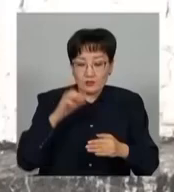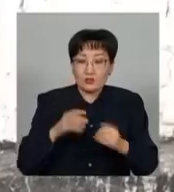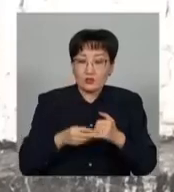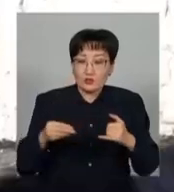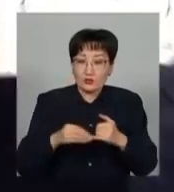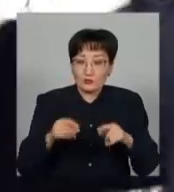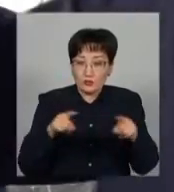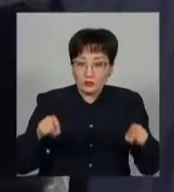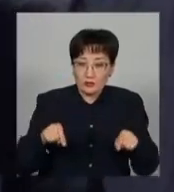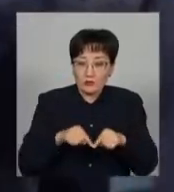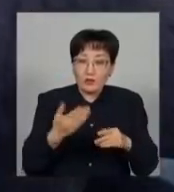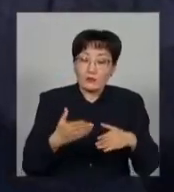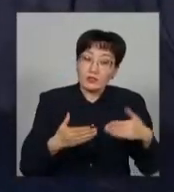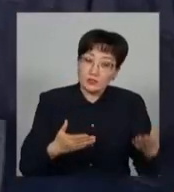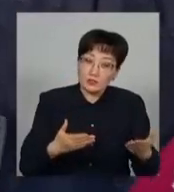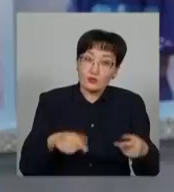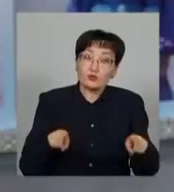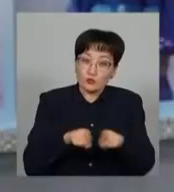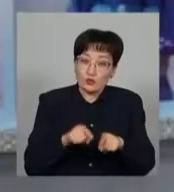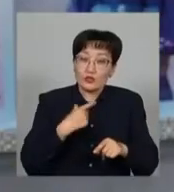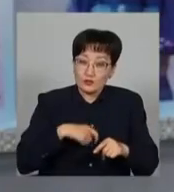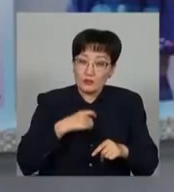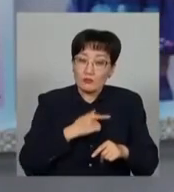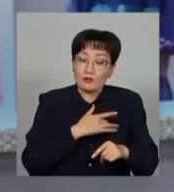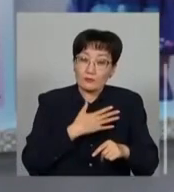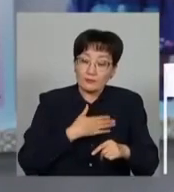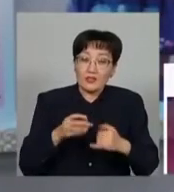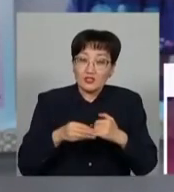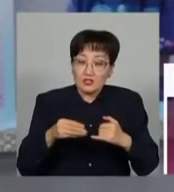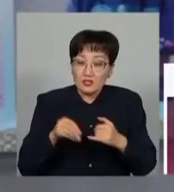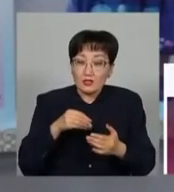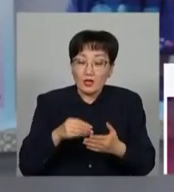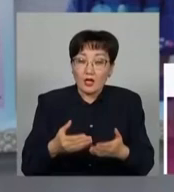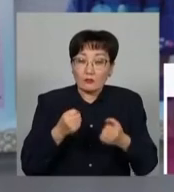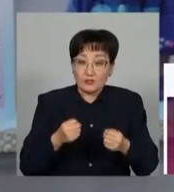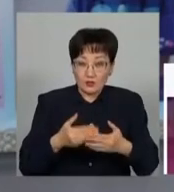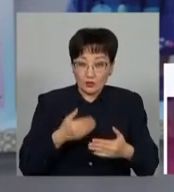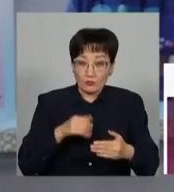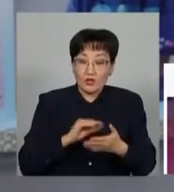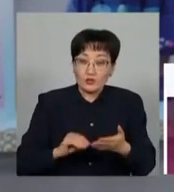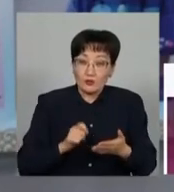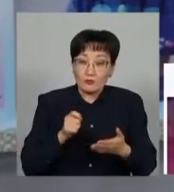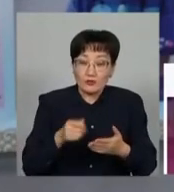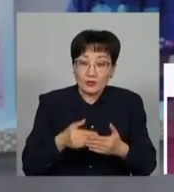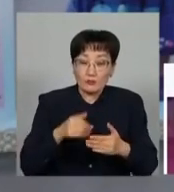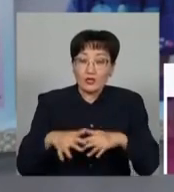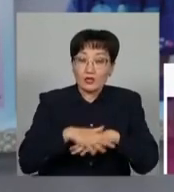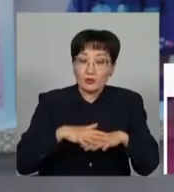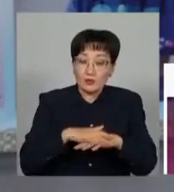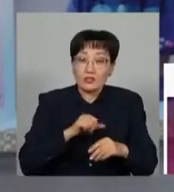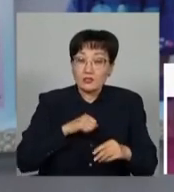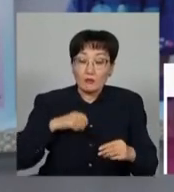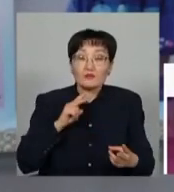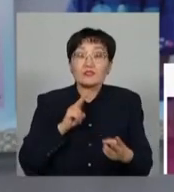Қолынан келіп тұрған мына жақты да мысалы кесіп алды. Бұл жерді алмастан бұрын, сол жерге өтініш берместен бұрын сол халықпен өзі